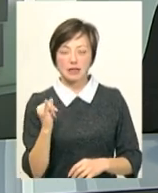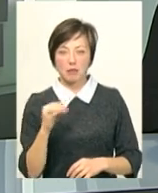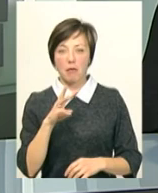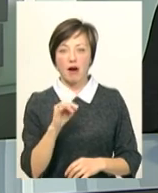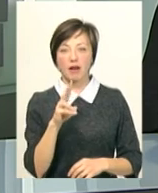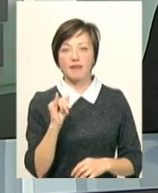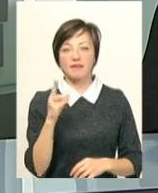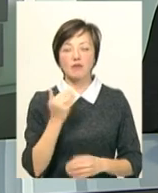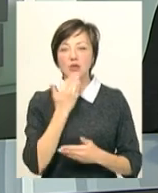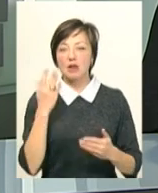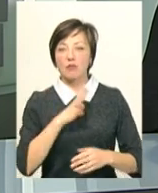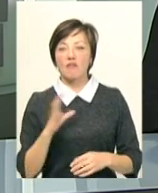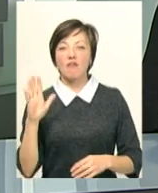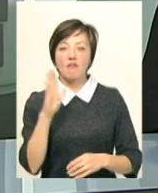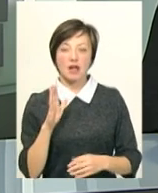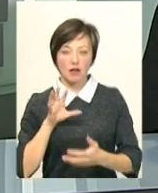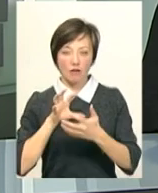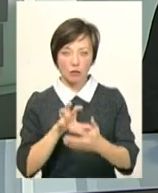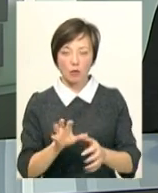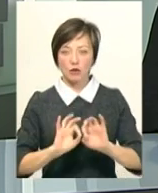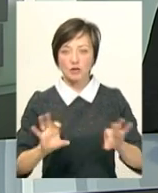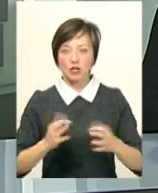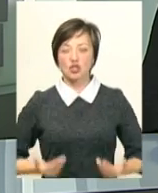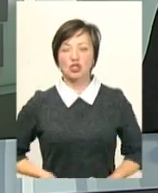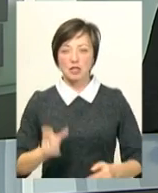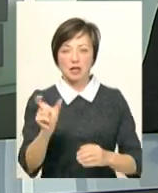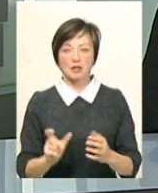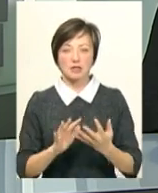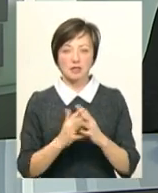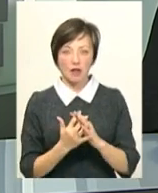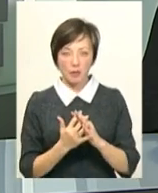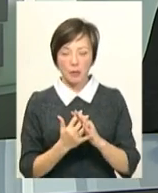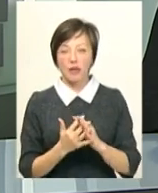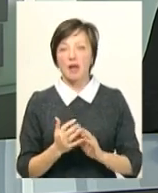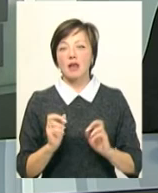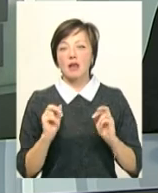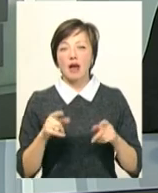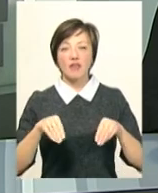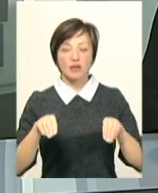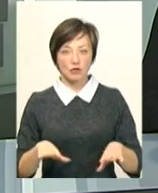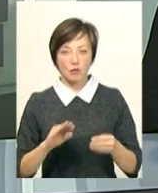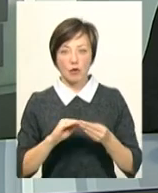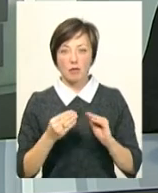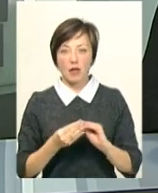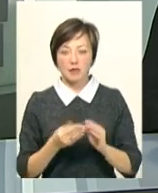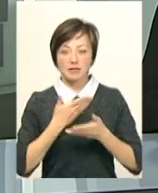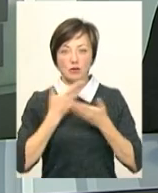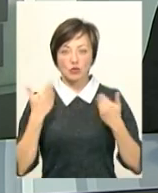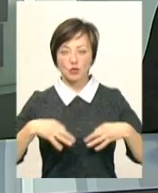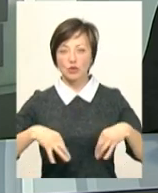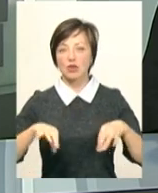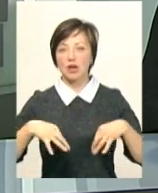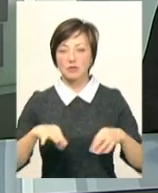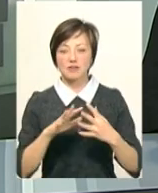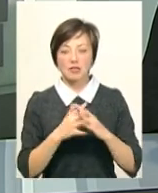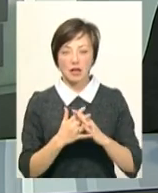тут курсував у вересні. Про це розповідає жителька села Кутюрженці Лідія Мусійченко. Як вирішуватимуть проблему з відсутністю транспорту